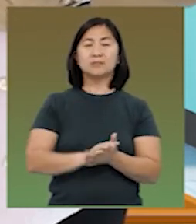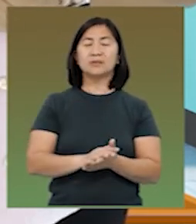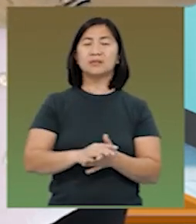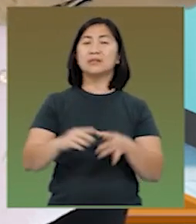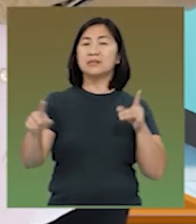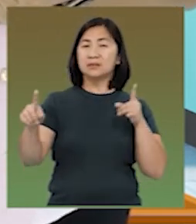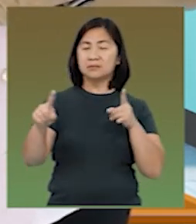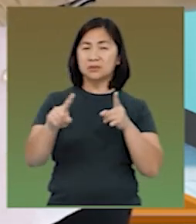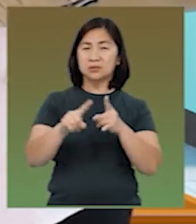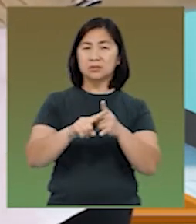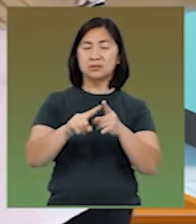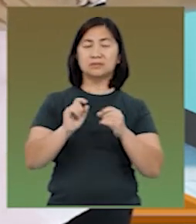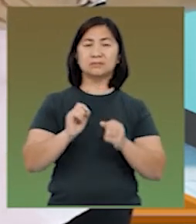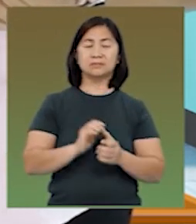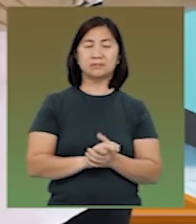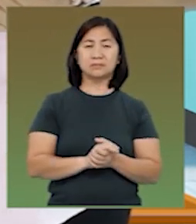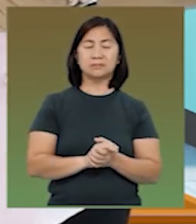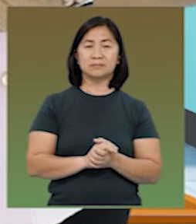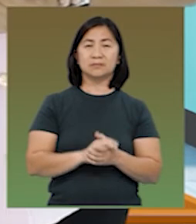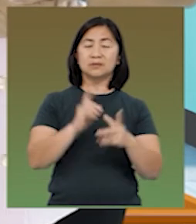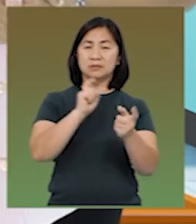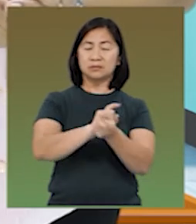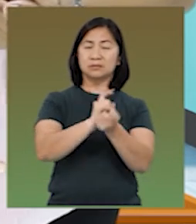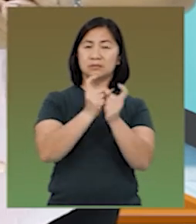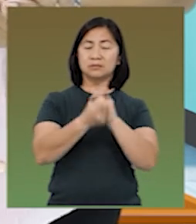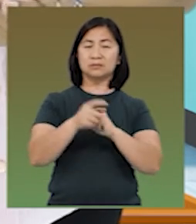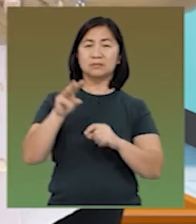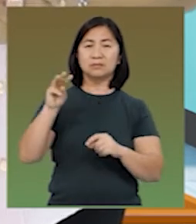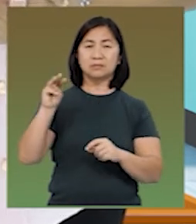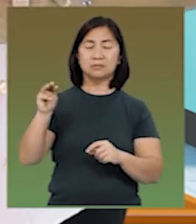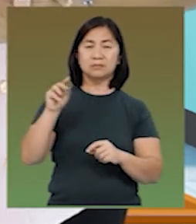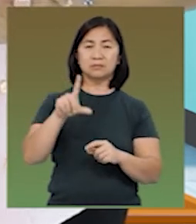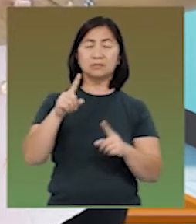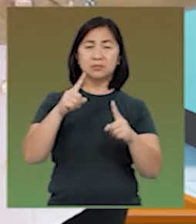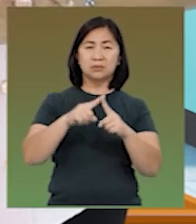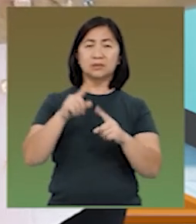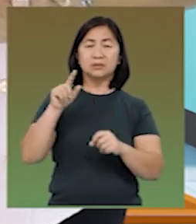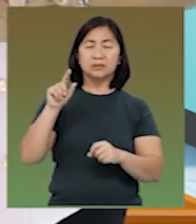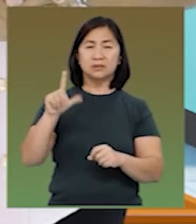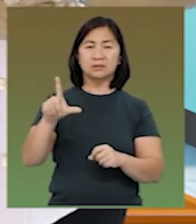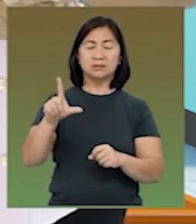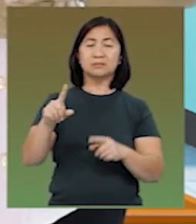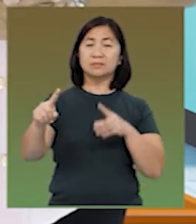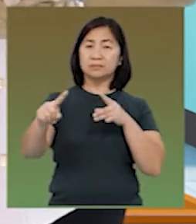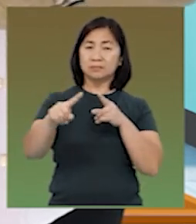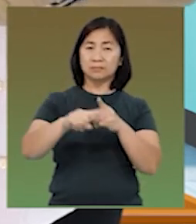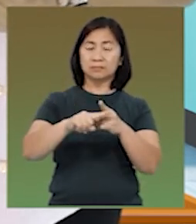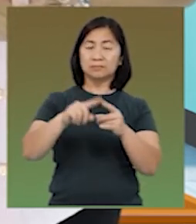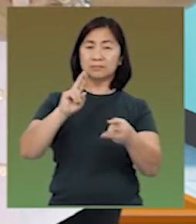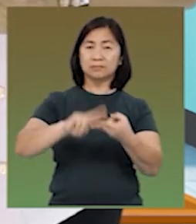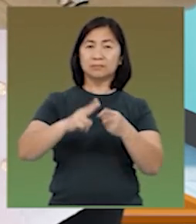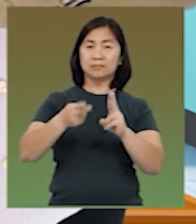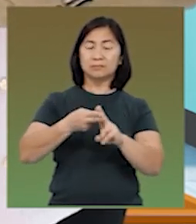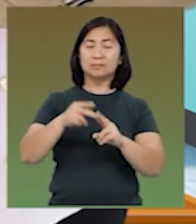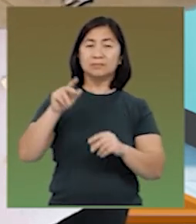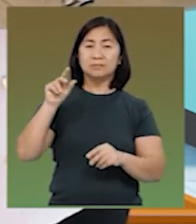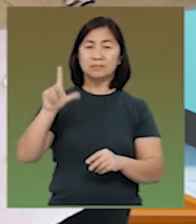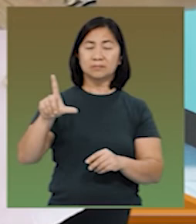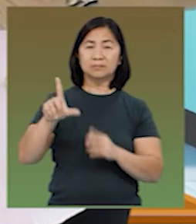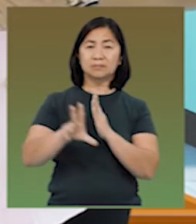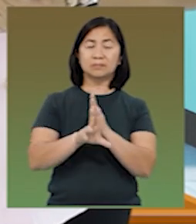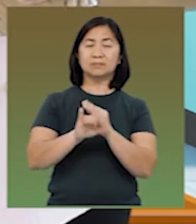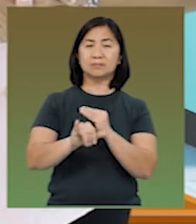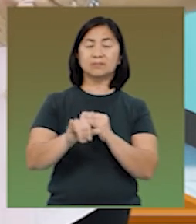Magaling! Division. To convert milliliters into liters, divide the number